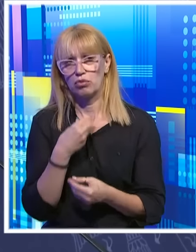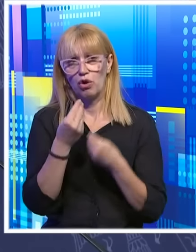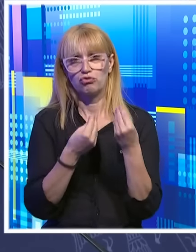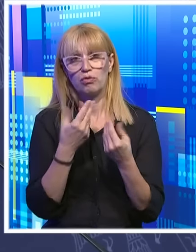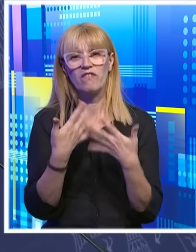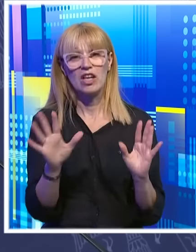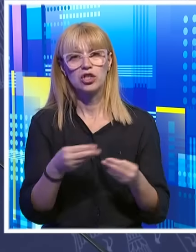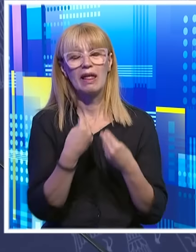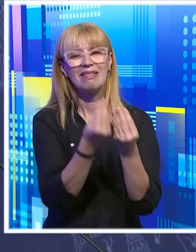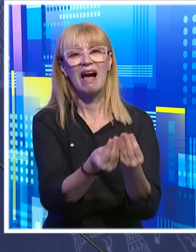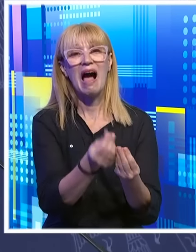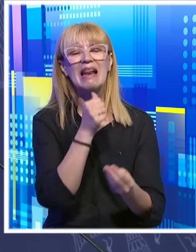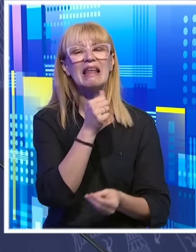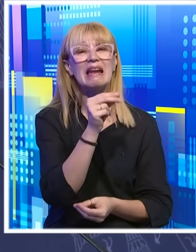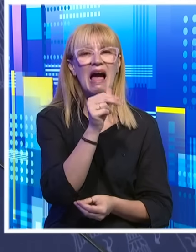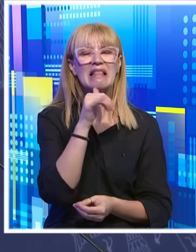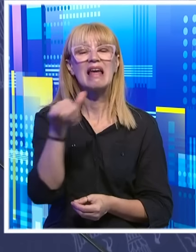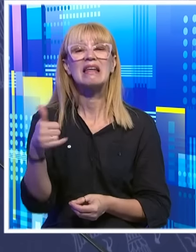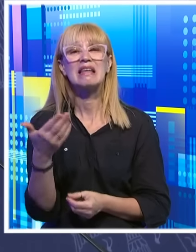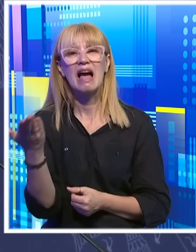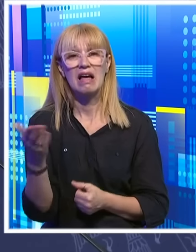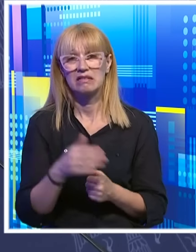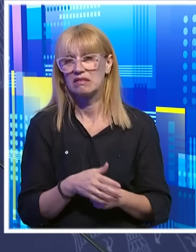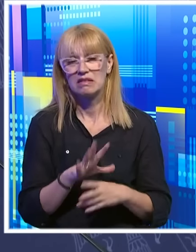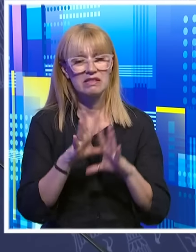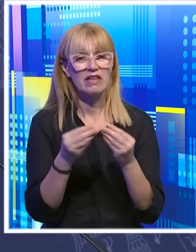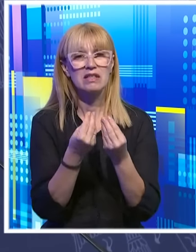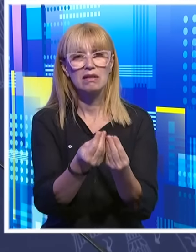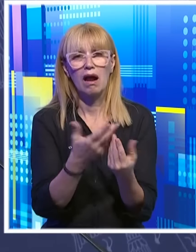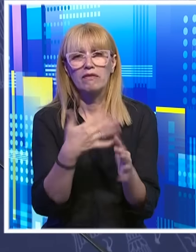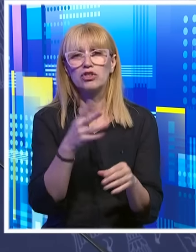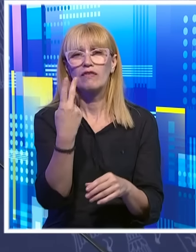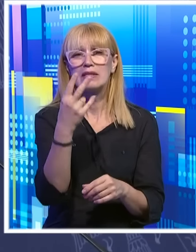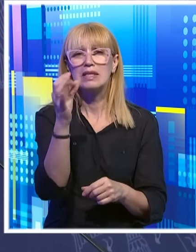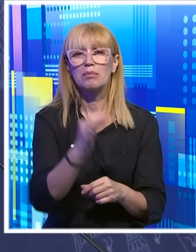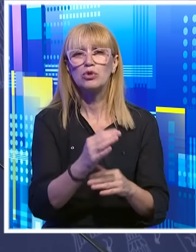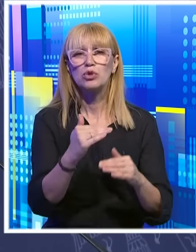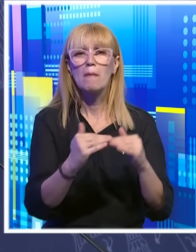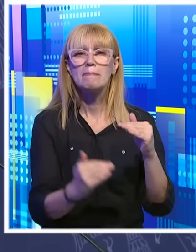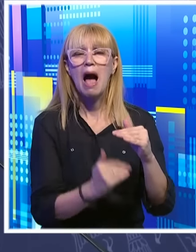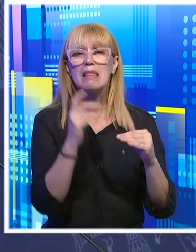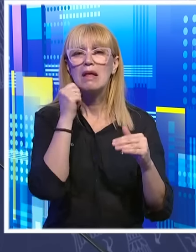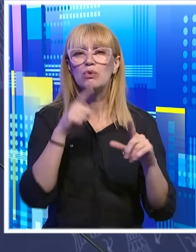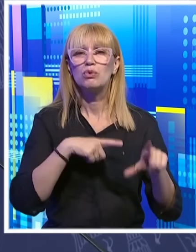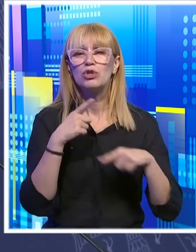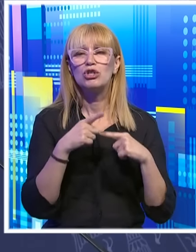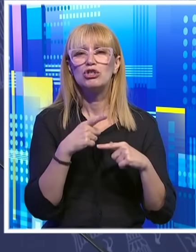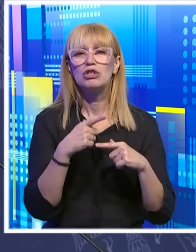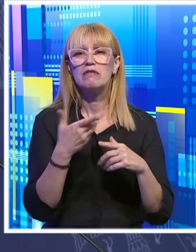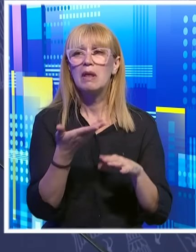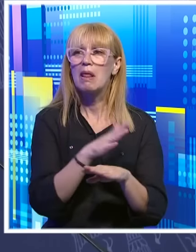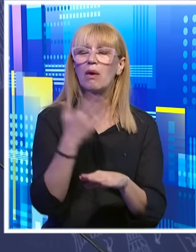Rađevinu. Jer objektivno živi 20% manje ljudi nego što je živelo pre samo 15 godina i u Jadru i u